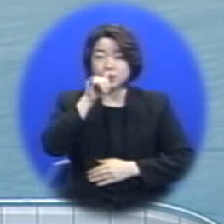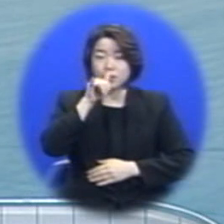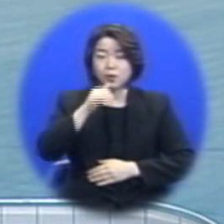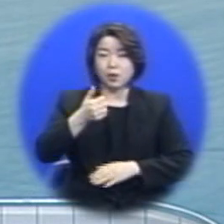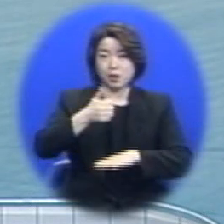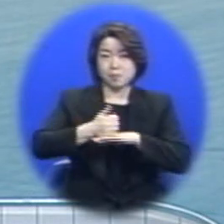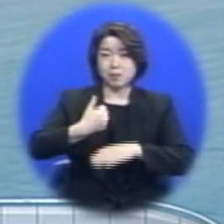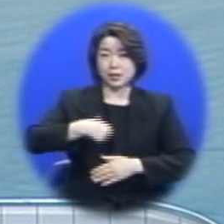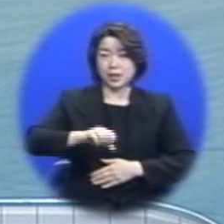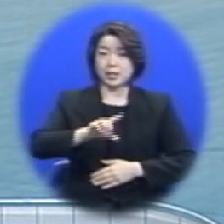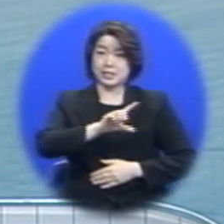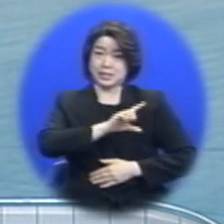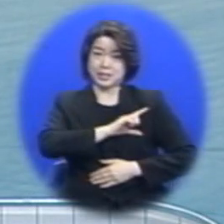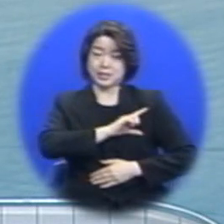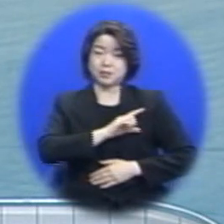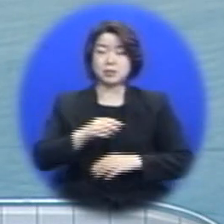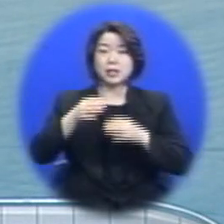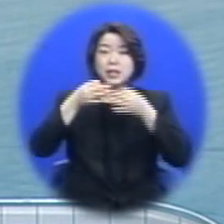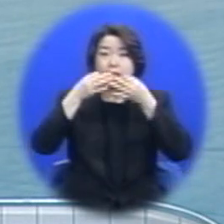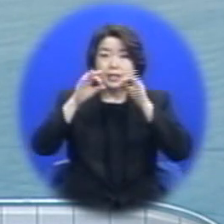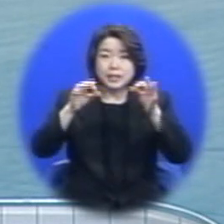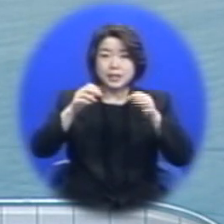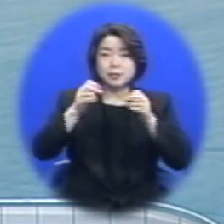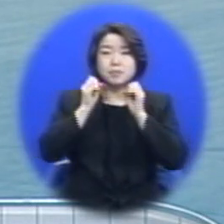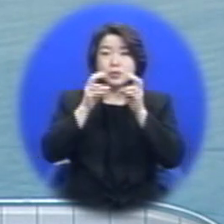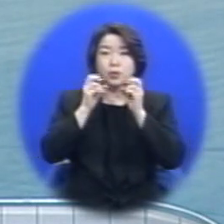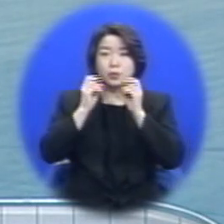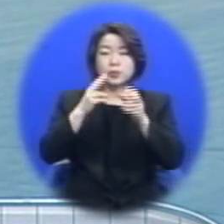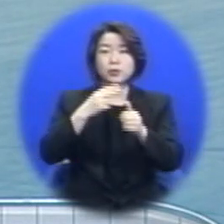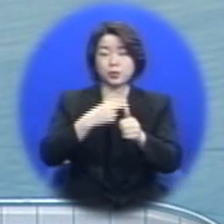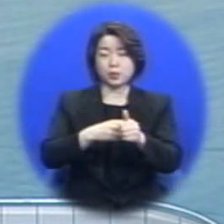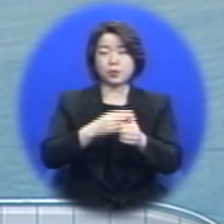아들 이름이 김선교 선교사님.